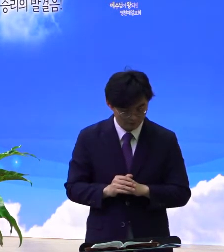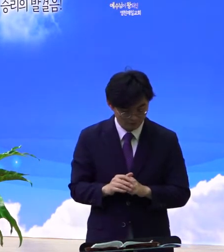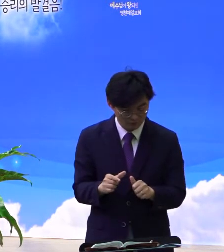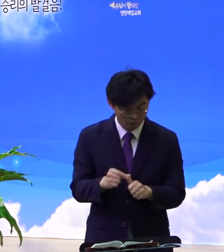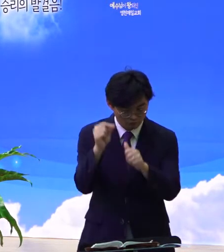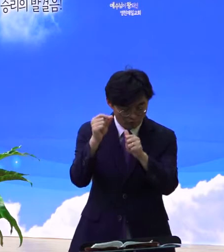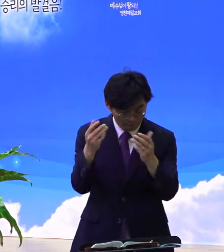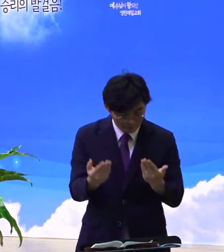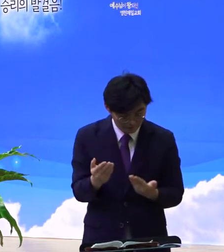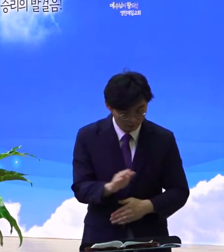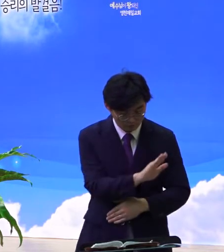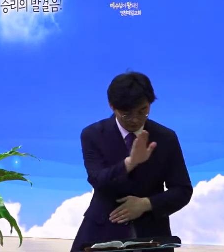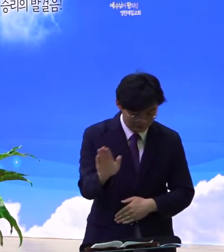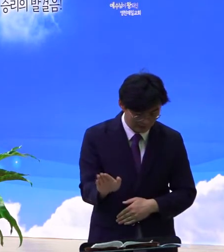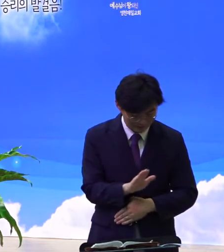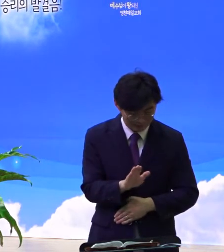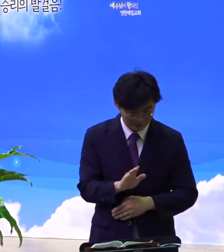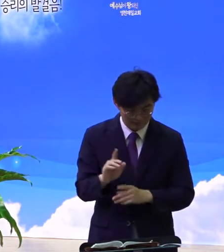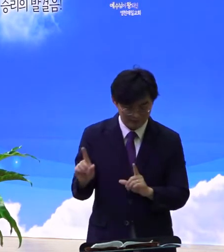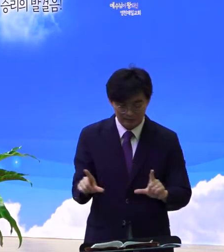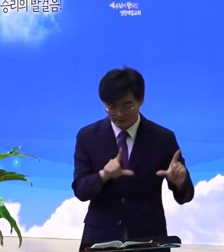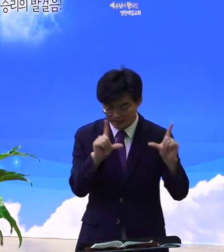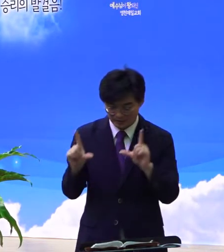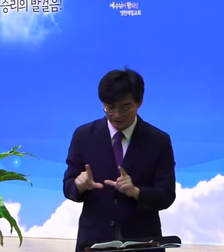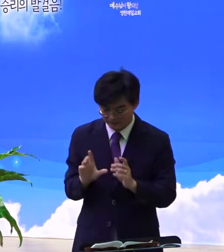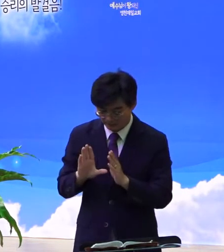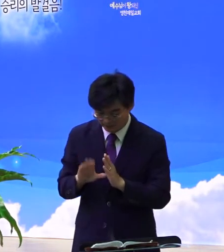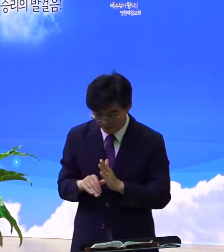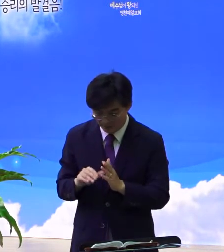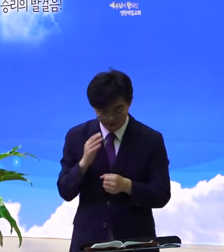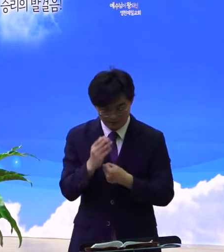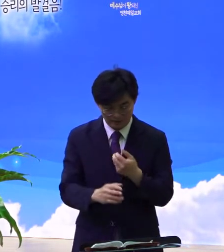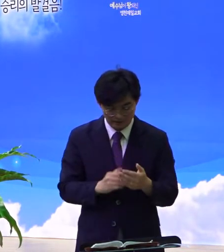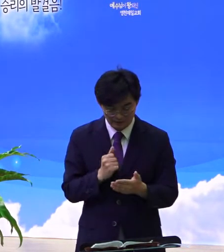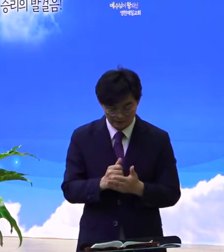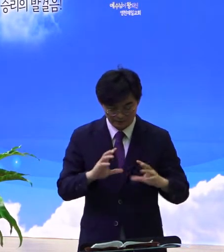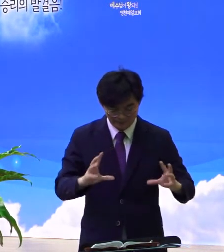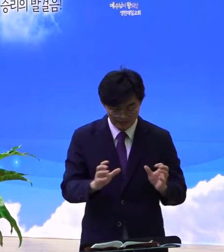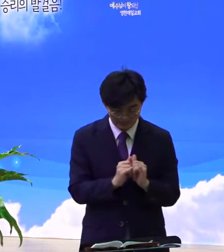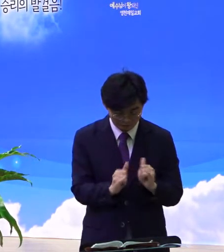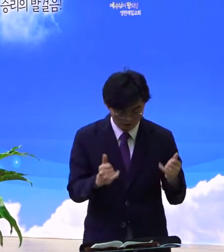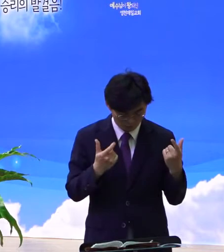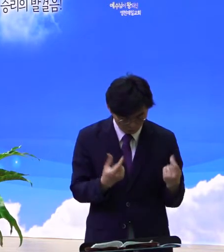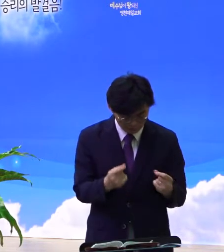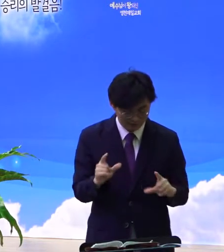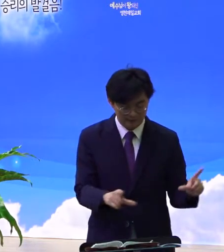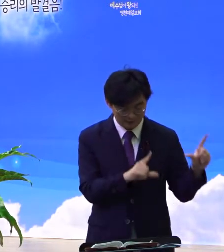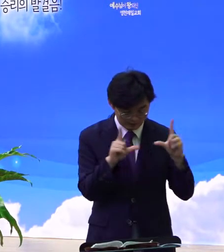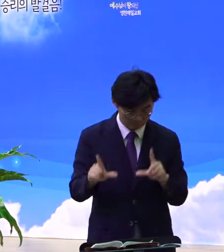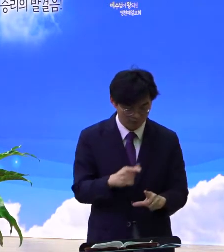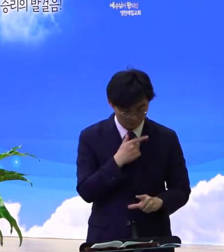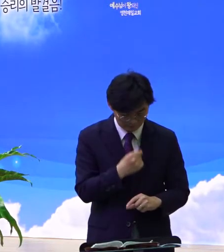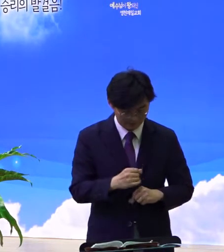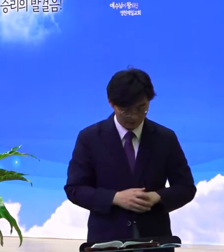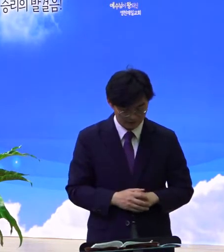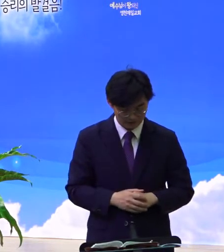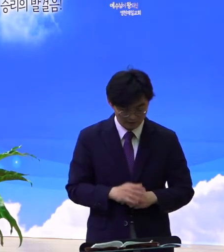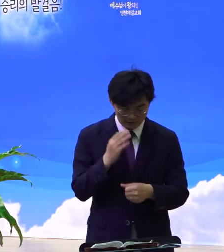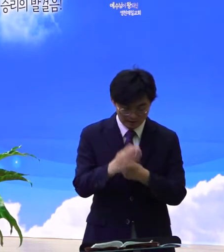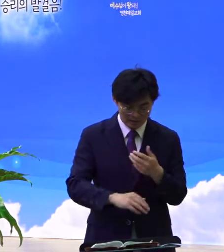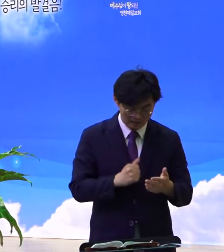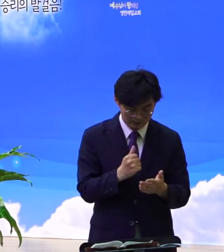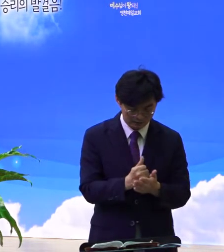구원받은 우리가 이 땅을 살면서 하나님의 백성답게 살지 못하고 눈이 어두워지고